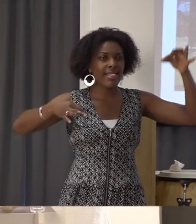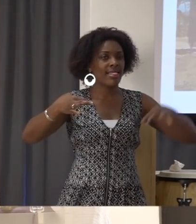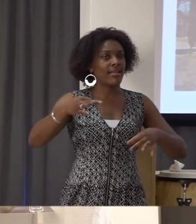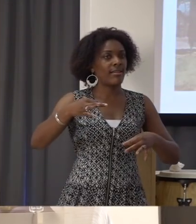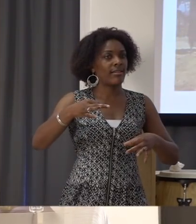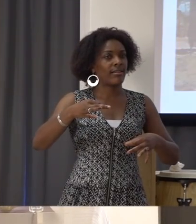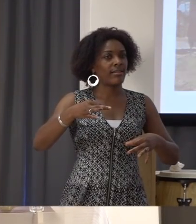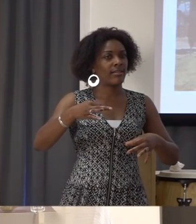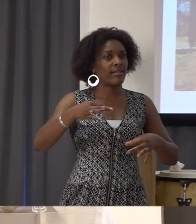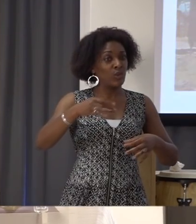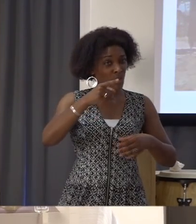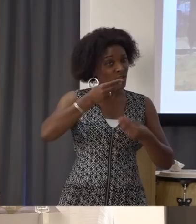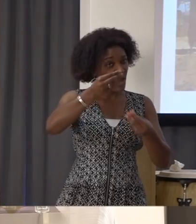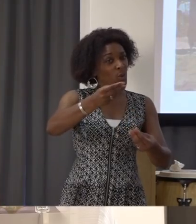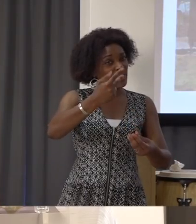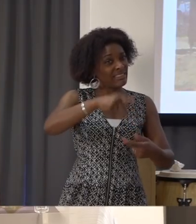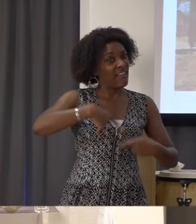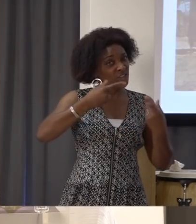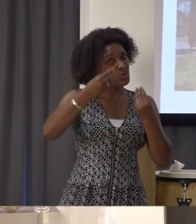N'abandonnez pas vos vies à l'ennemi.